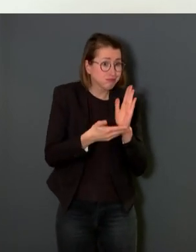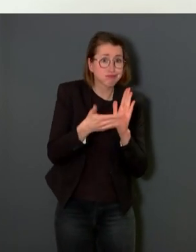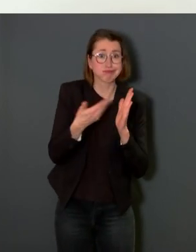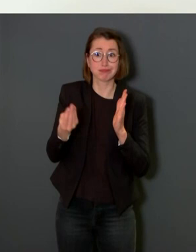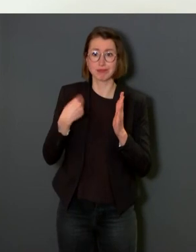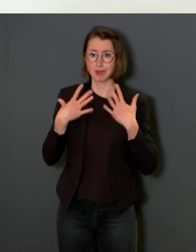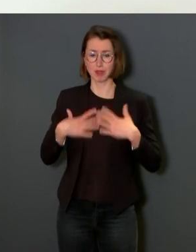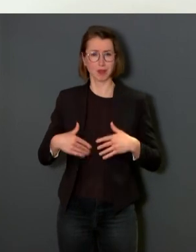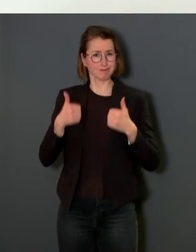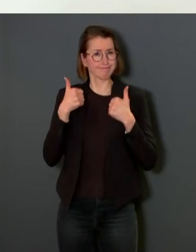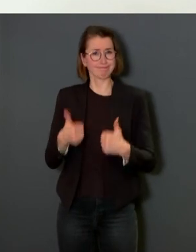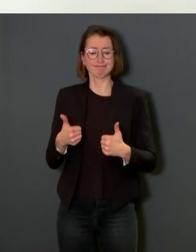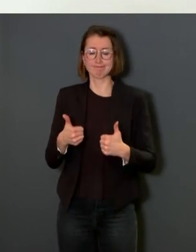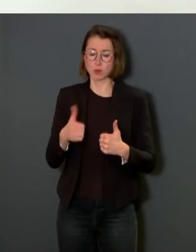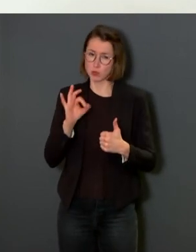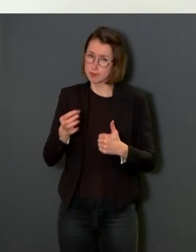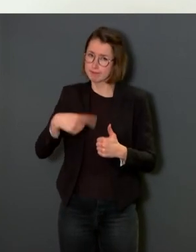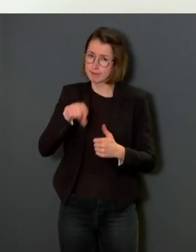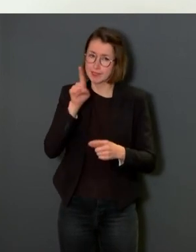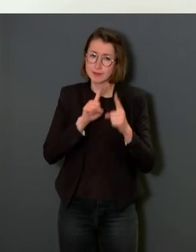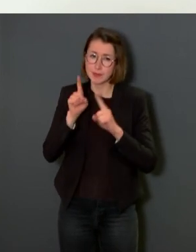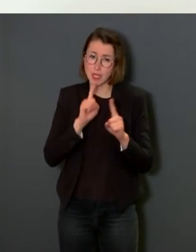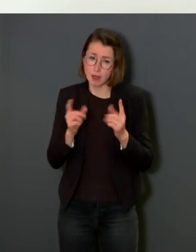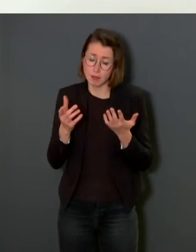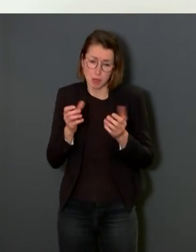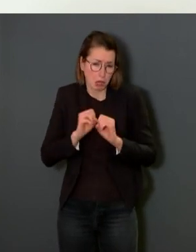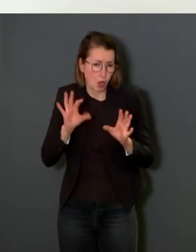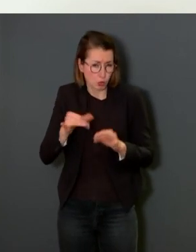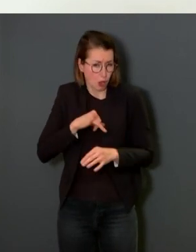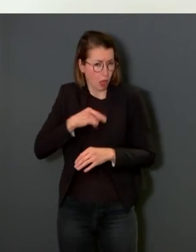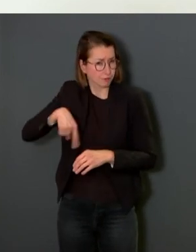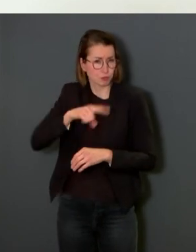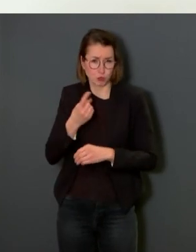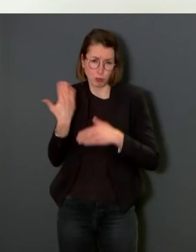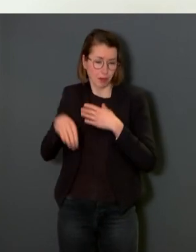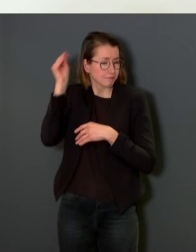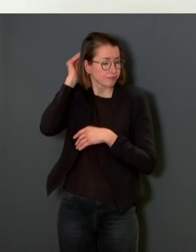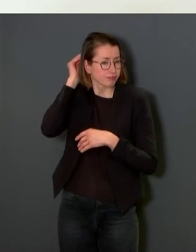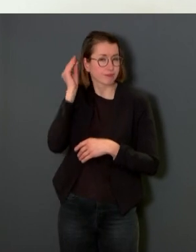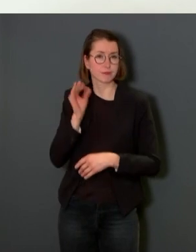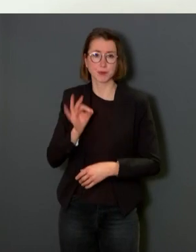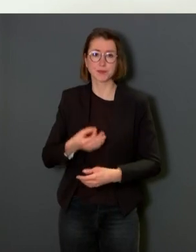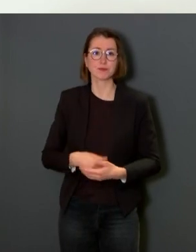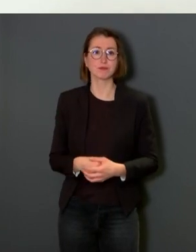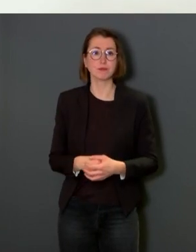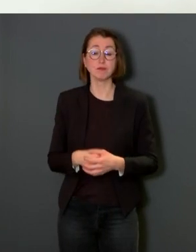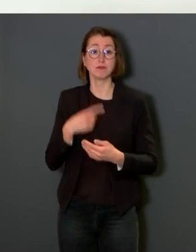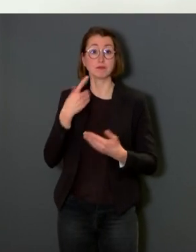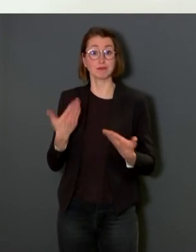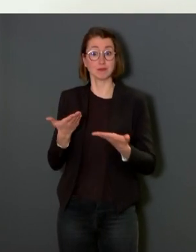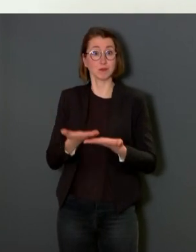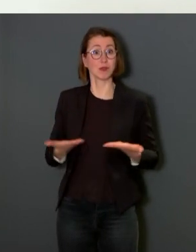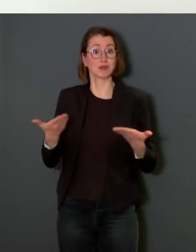clairement des choses qu'on envisage. Et on regarde la situation épidémiologique,